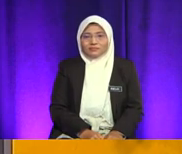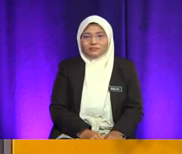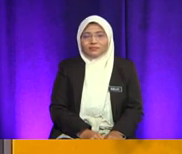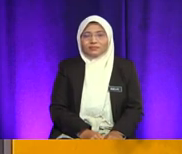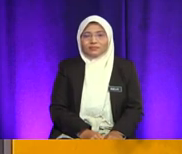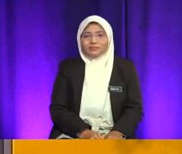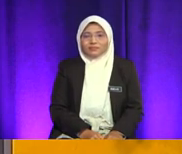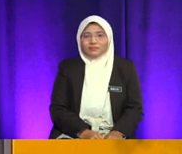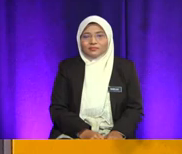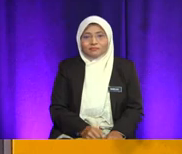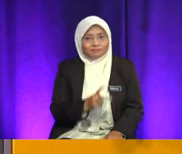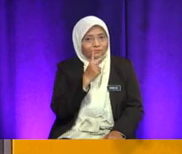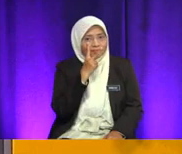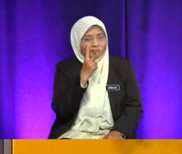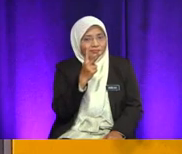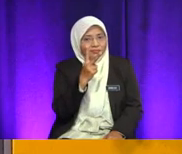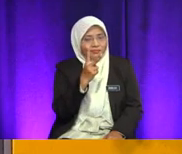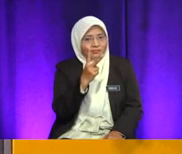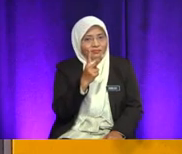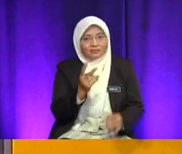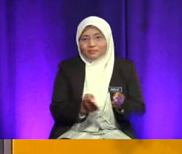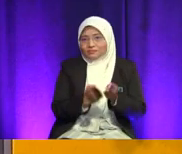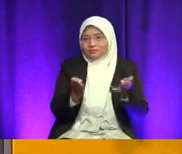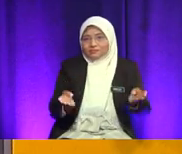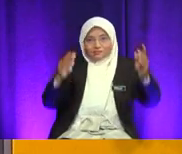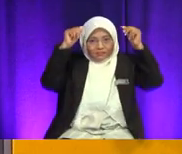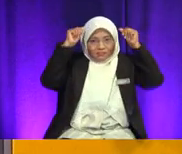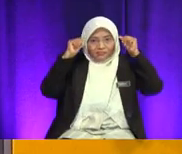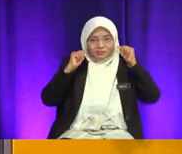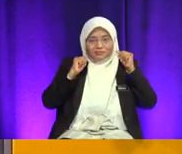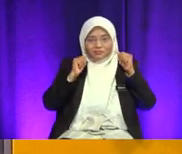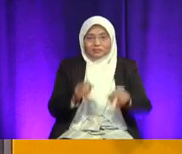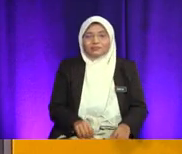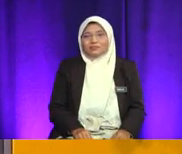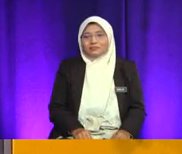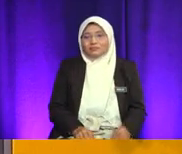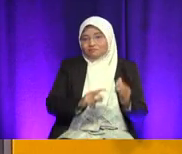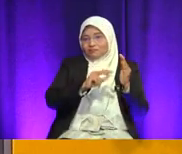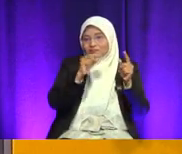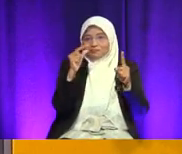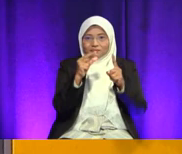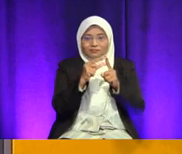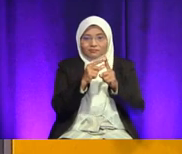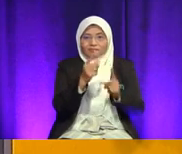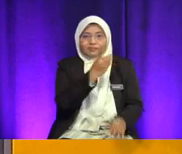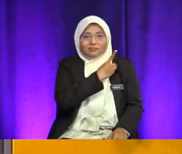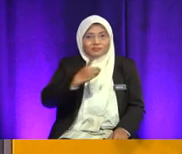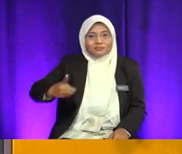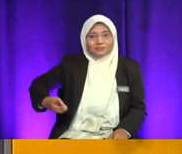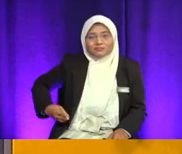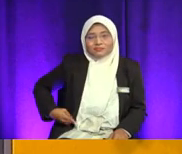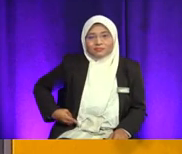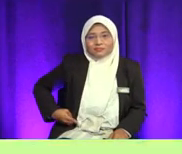kita lihat pula dari sudut bahasa Arab perkataan kedaulatan dalam bahasa Arab